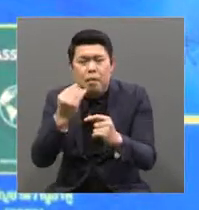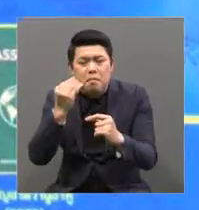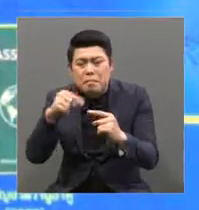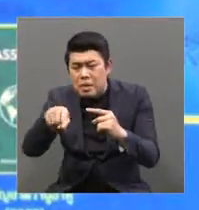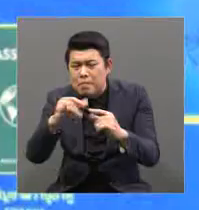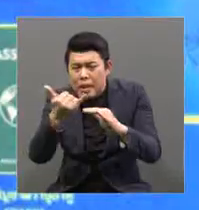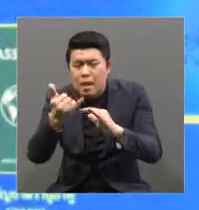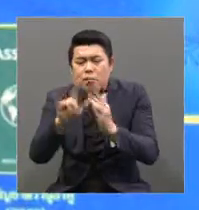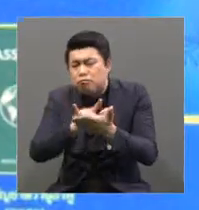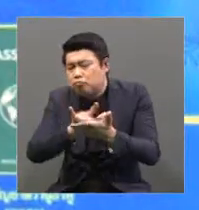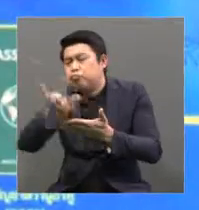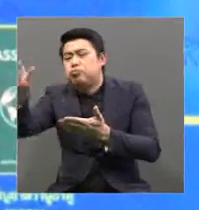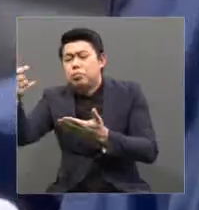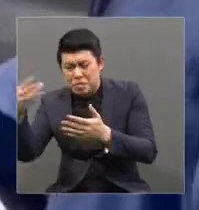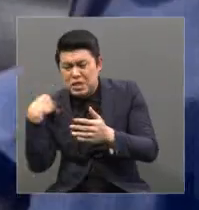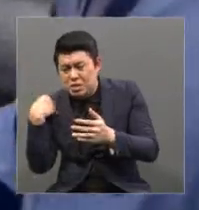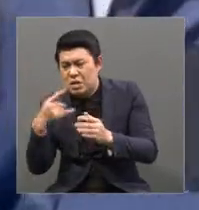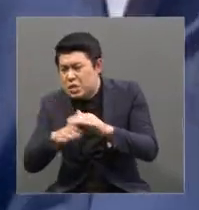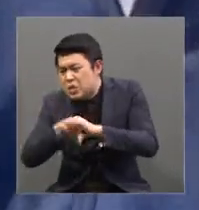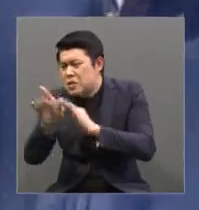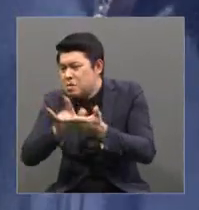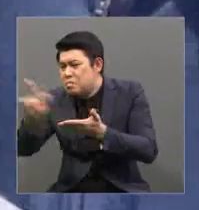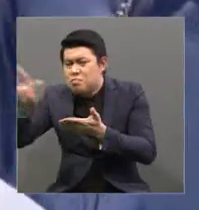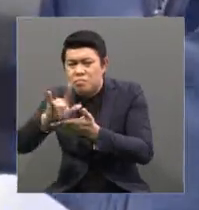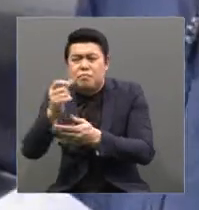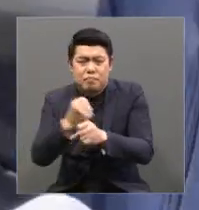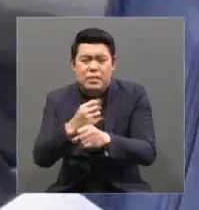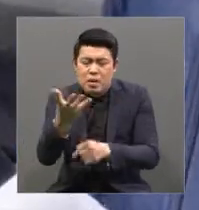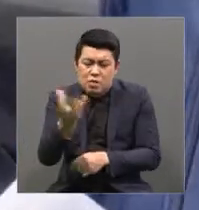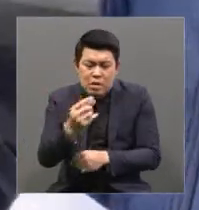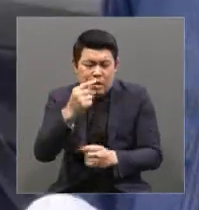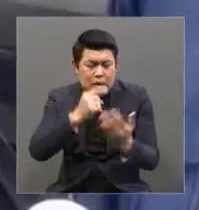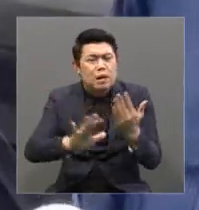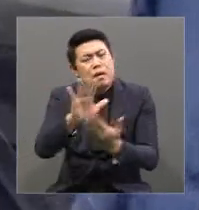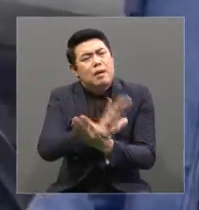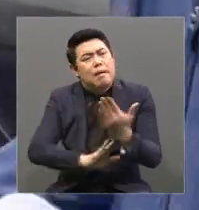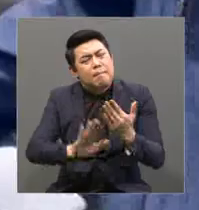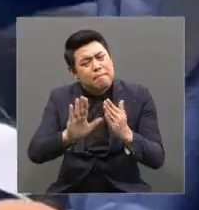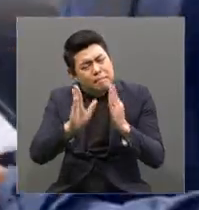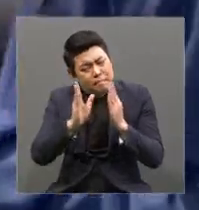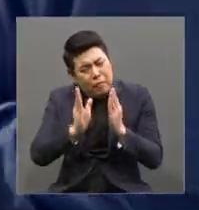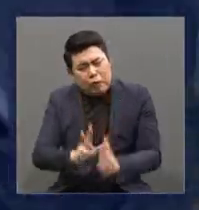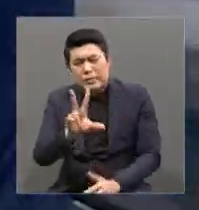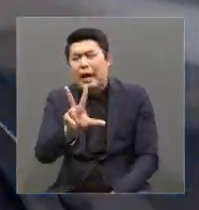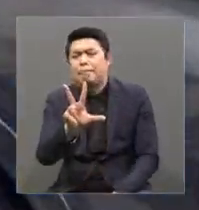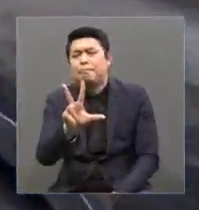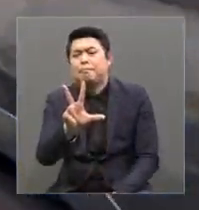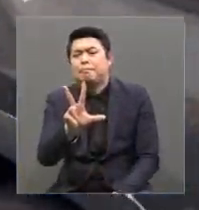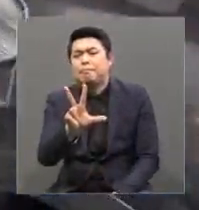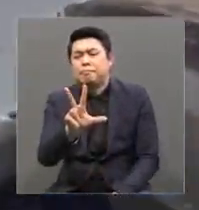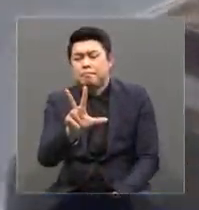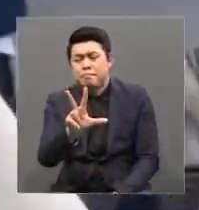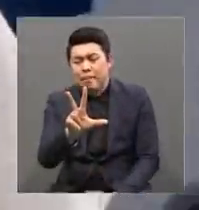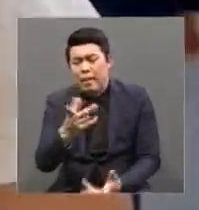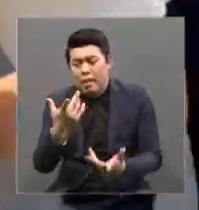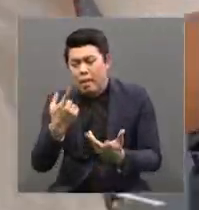างส่วนก็เดินทางออกนอกราชอาณาจักรไปแล้วค่ะเหลืออยู่ในราชอาณาจักรไทยเพียงแค่3รายเท่านั้นนะคะเจ้าหน้า